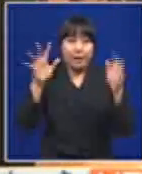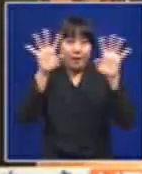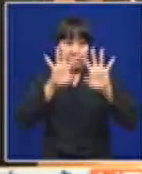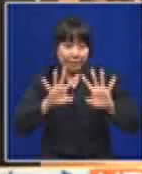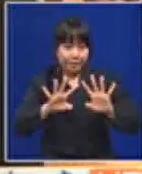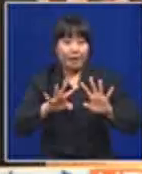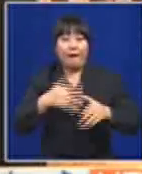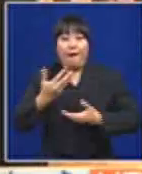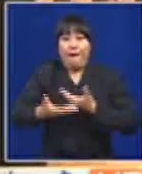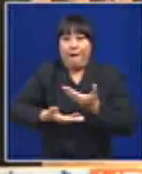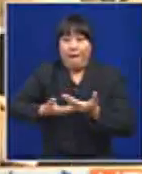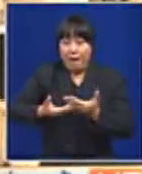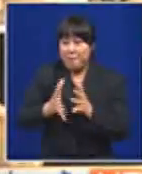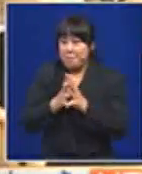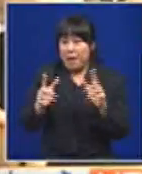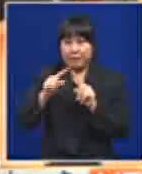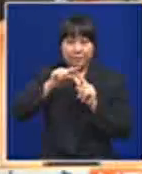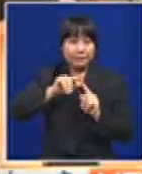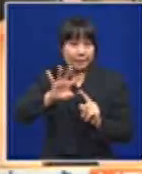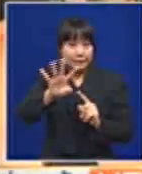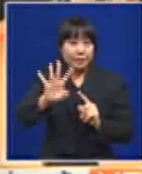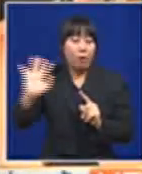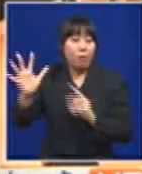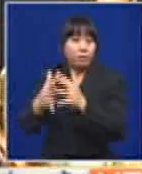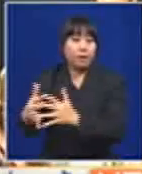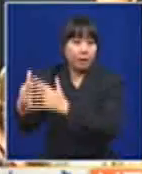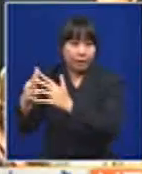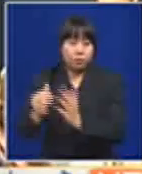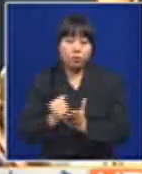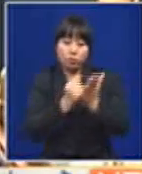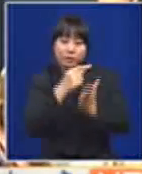เป็นคู่ค้าอันดับ4ของสหรัฐค่ะช่วยให้ GDP